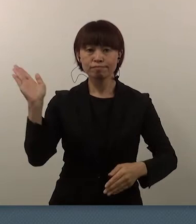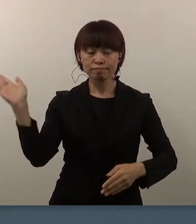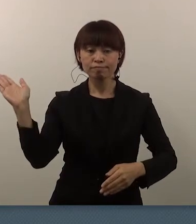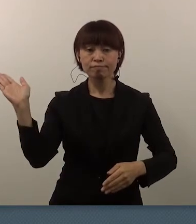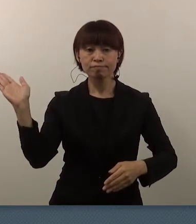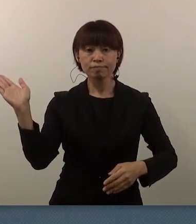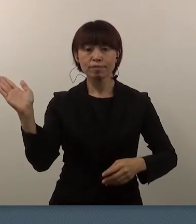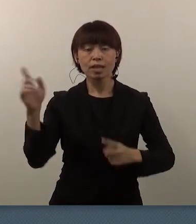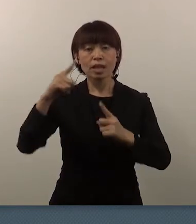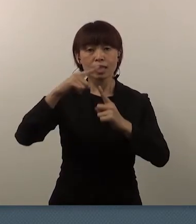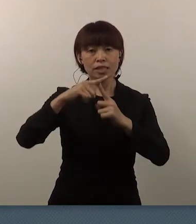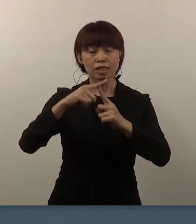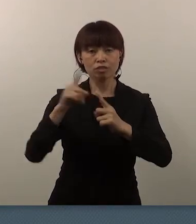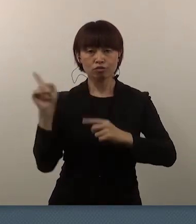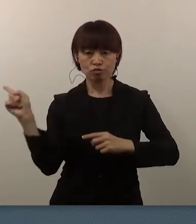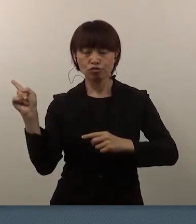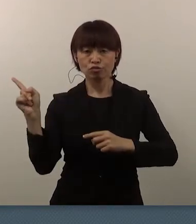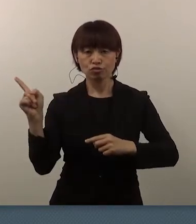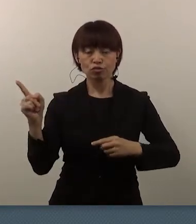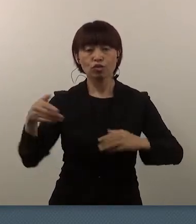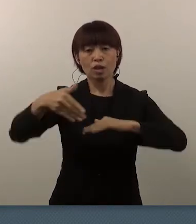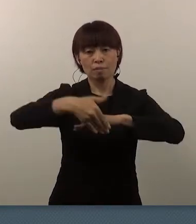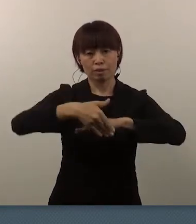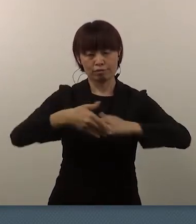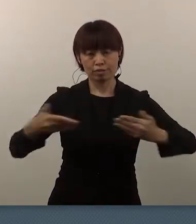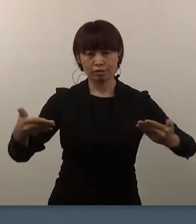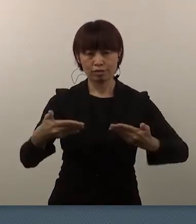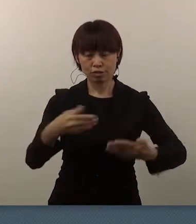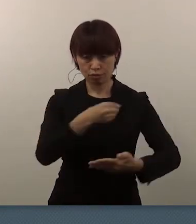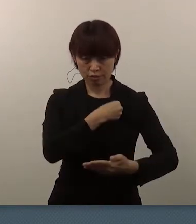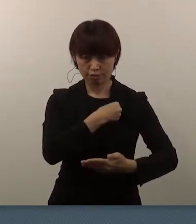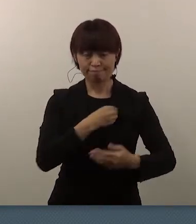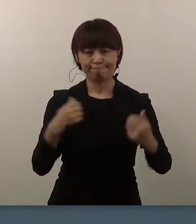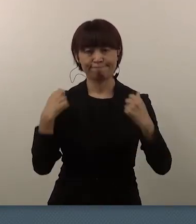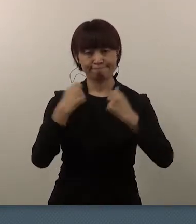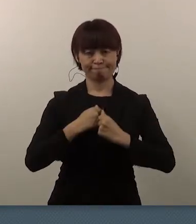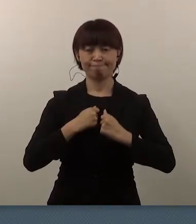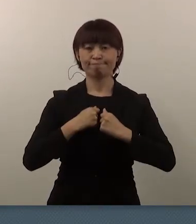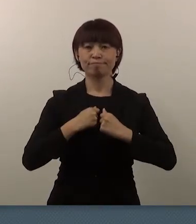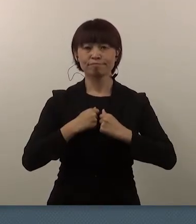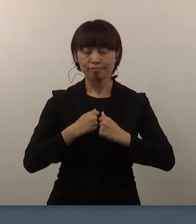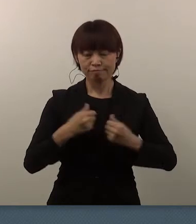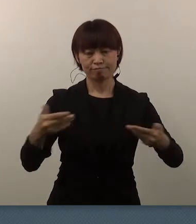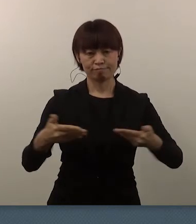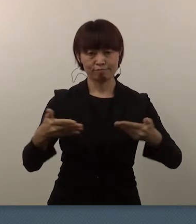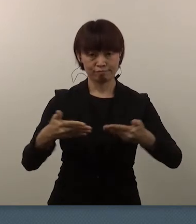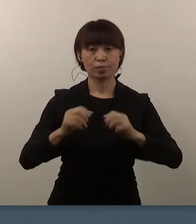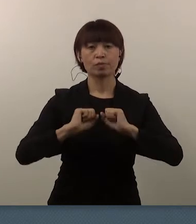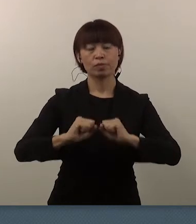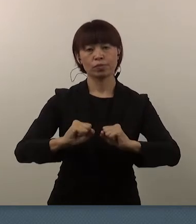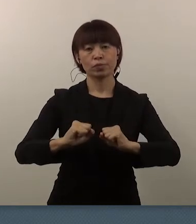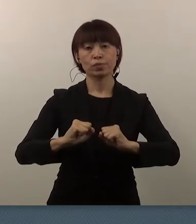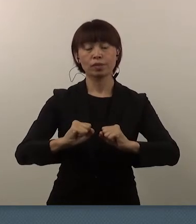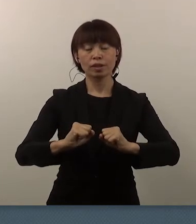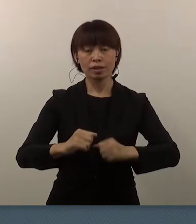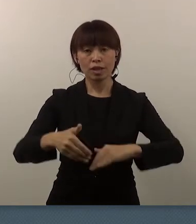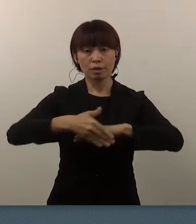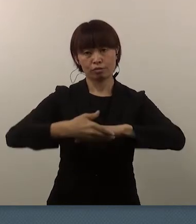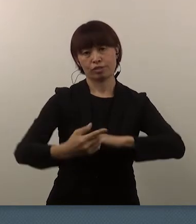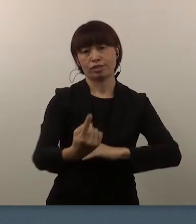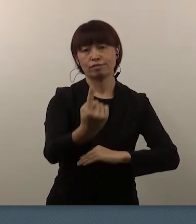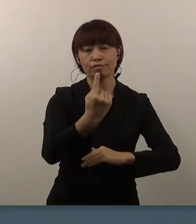この T シャツを窓口業務などを行う職員が着用しまして執務を行い、来庁する県民の皆様